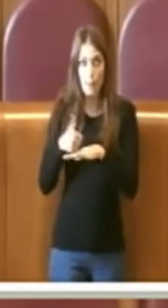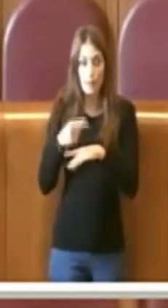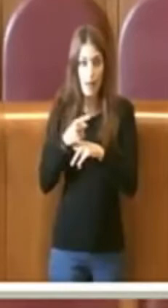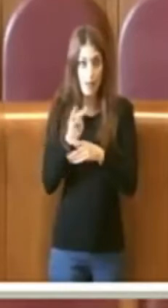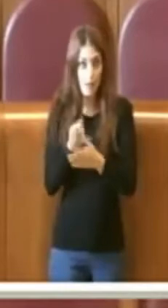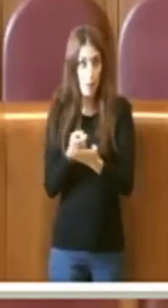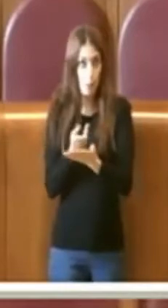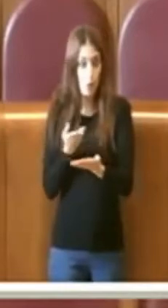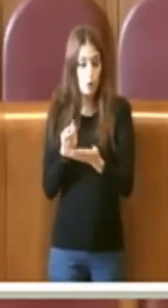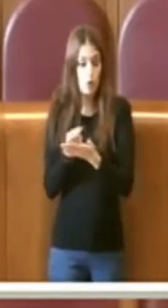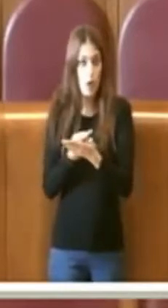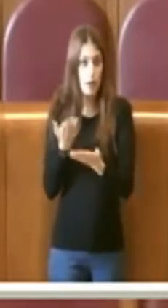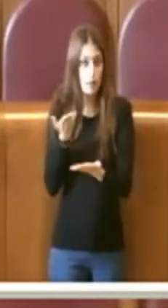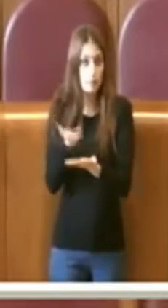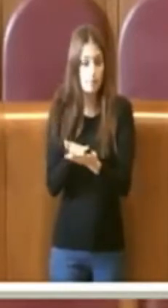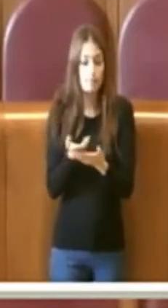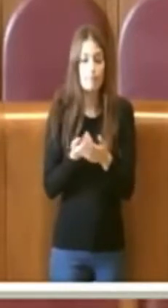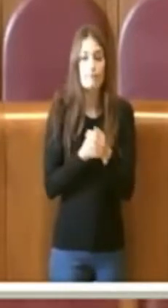E la verità